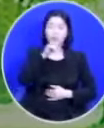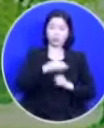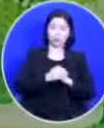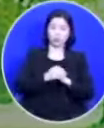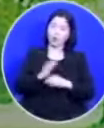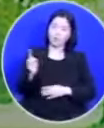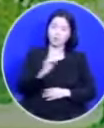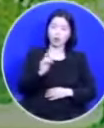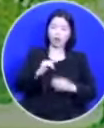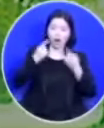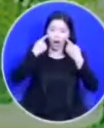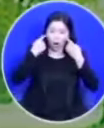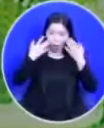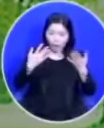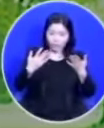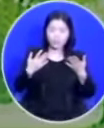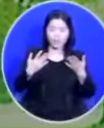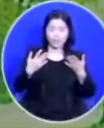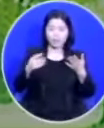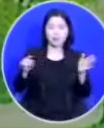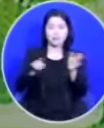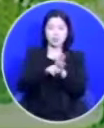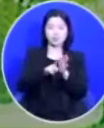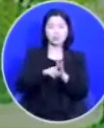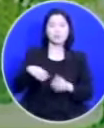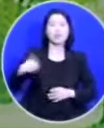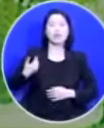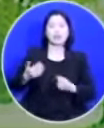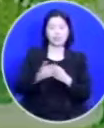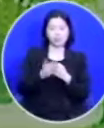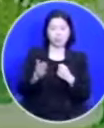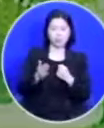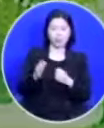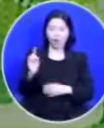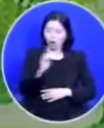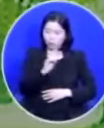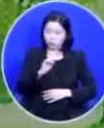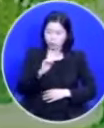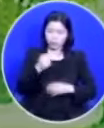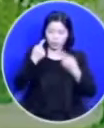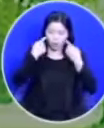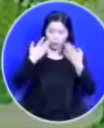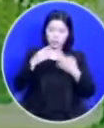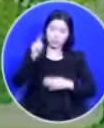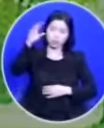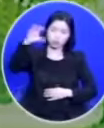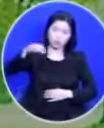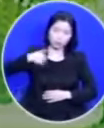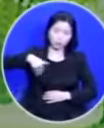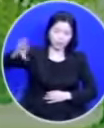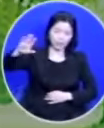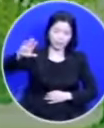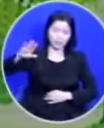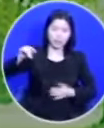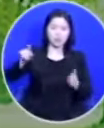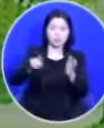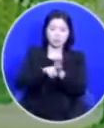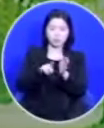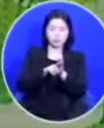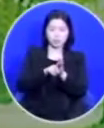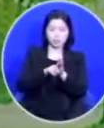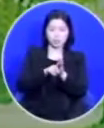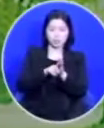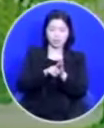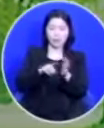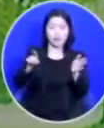인지를 몰랐기 때문입니다 무엇이 정말 내가 정말 천국에 간다는 믿음 인지 믿음은 믿어 줘야